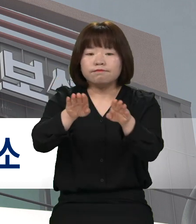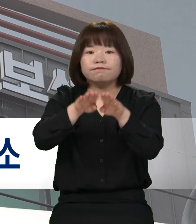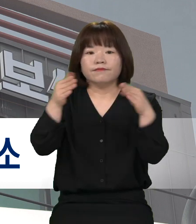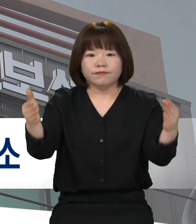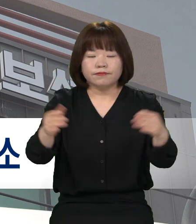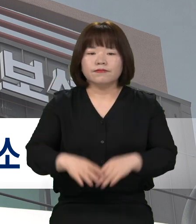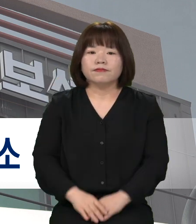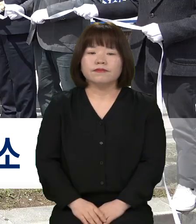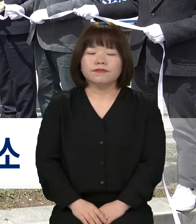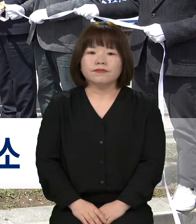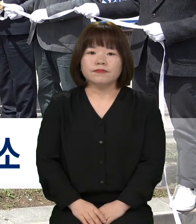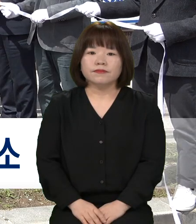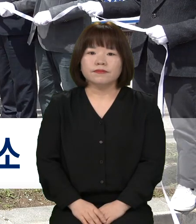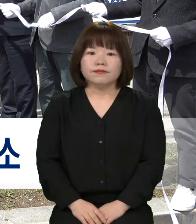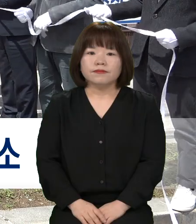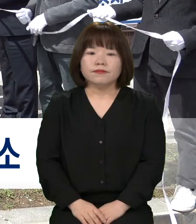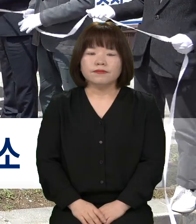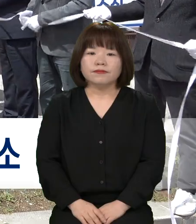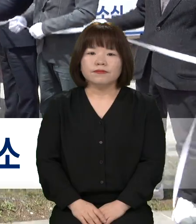열었습니다